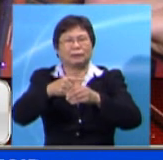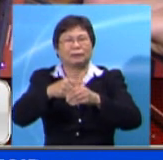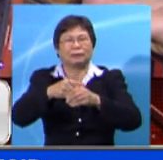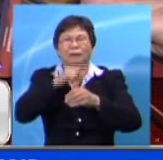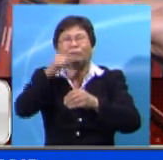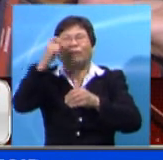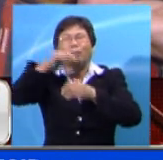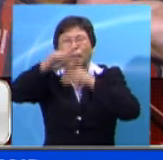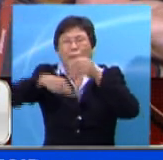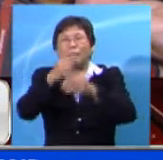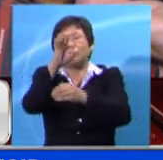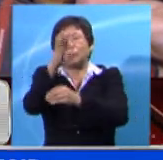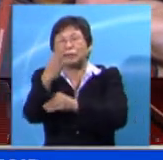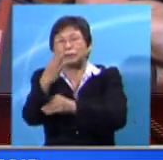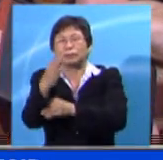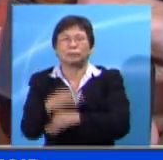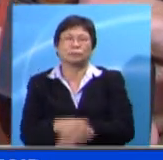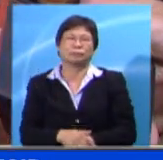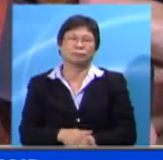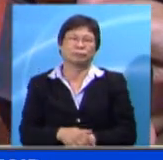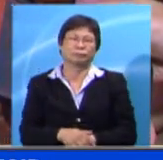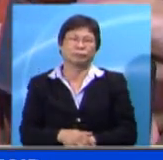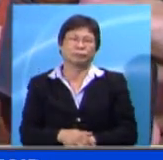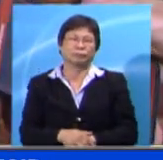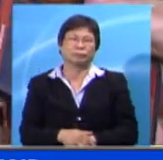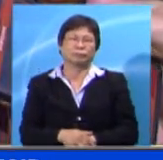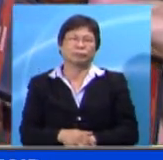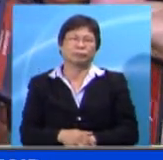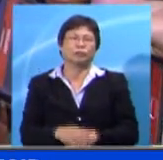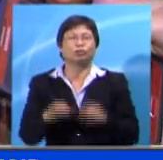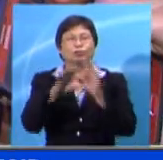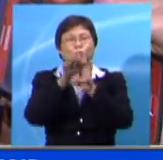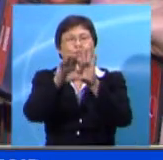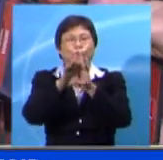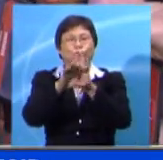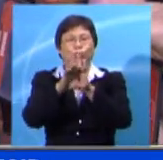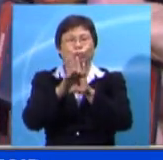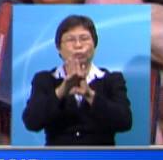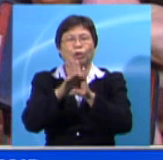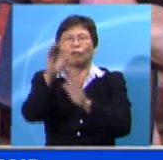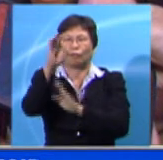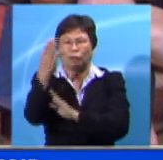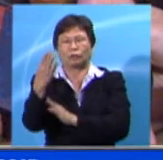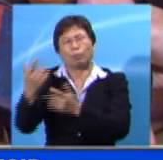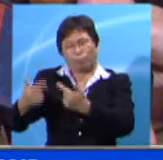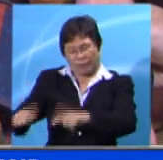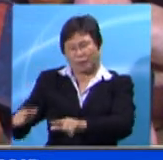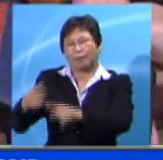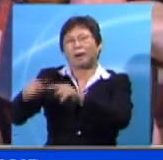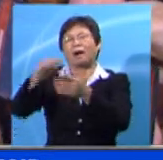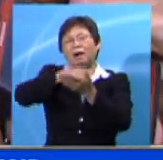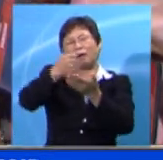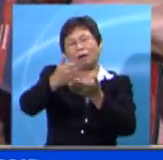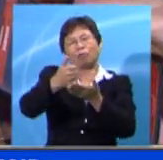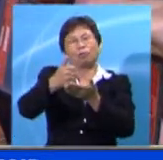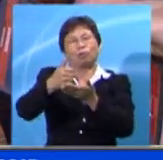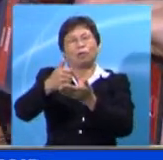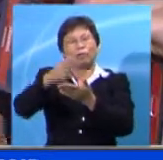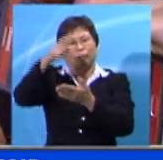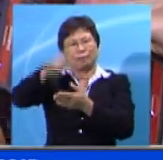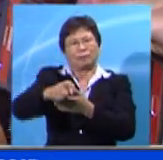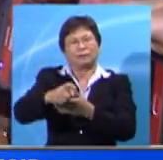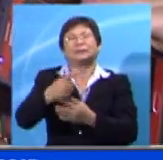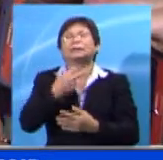a faceb Facebook Facebook itu sendiri misalnya dia kata Facebook dibenarkan tetapi akaun-akaun tertentu mesti